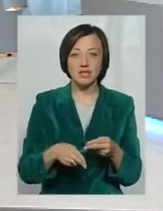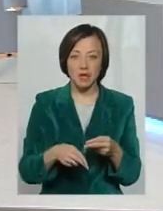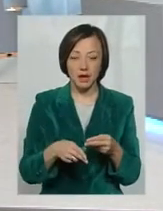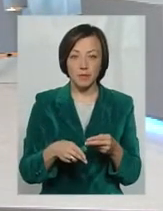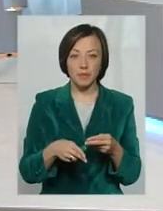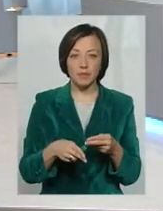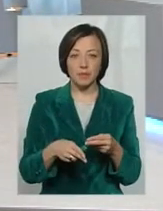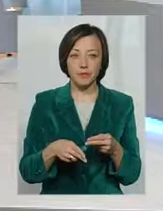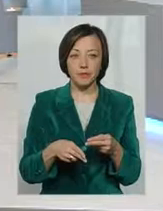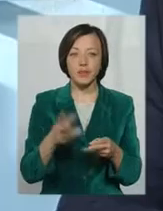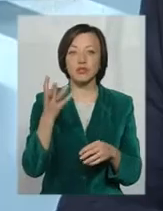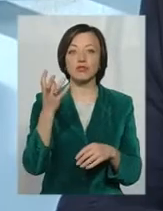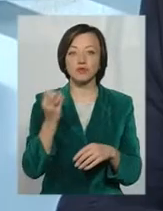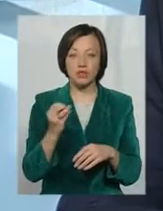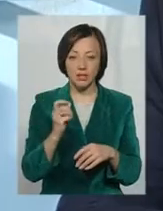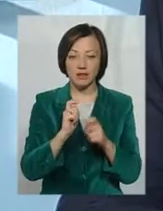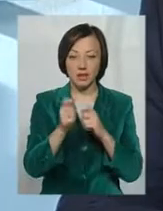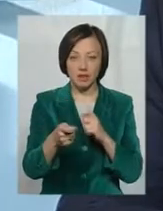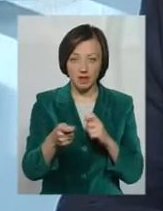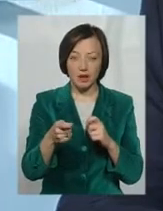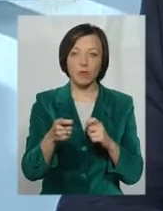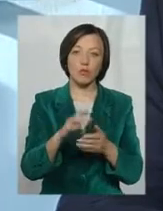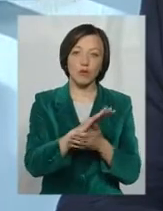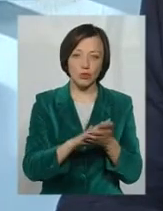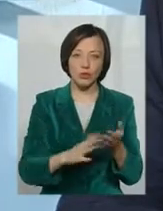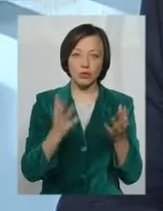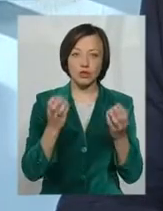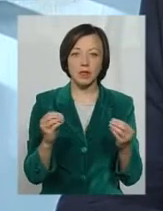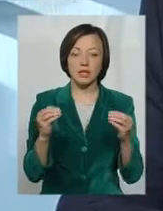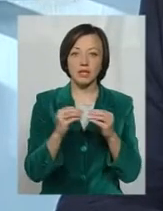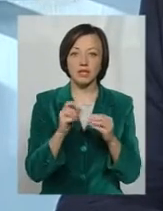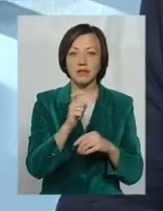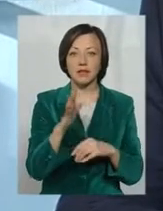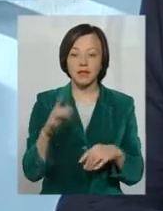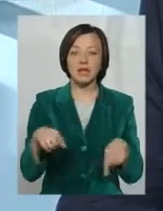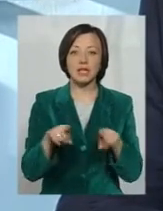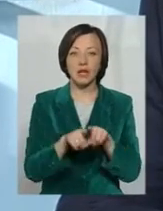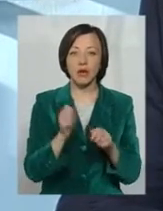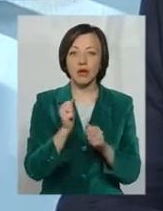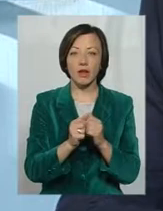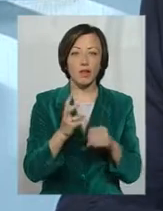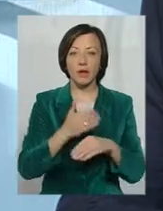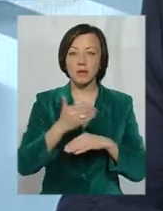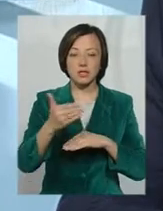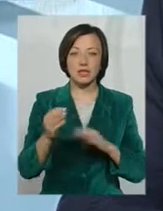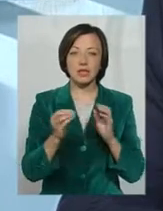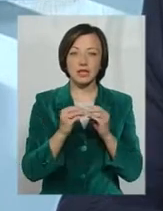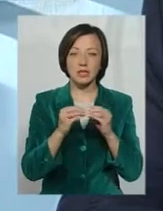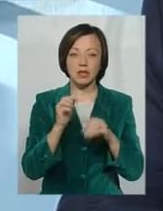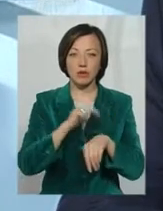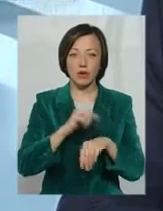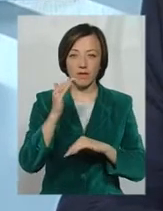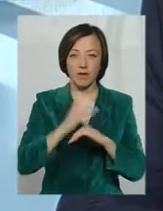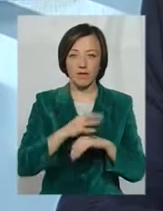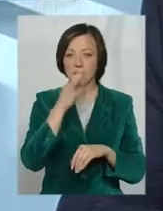періоду торгів ставить ще ставку, то, відповідно, торги продовжаться ще на 10 хвилин. І так кожного разу, але не пізніше 10-ї вечора. Скажу